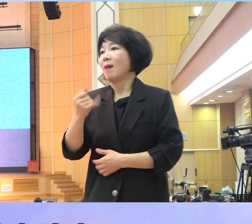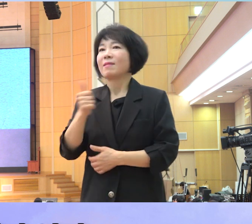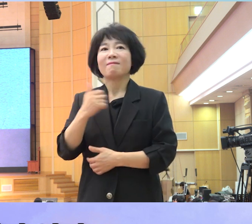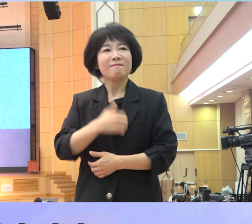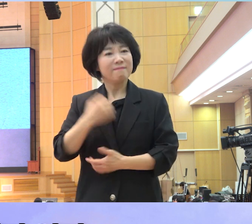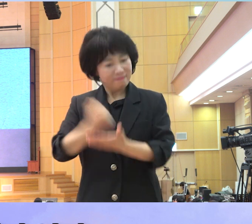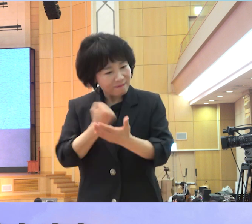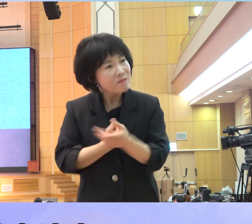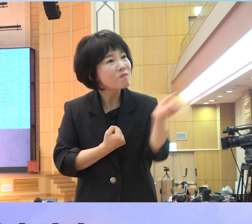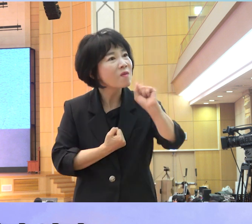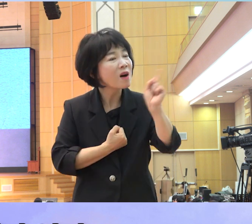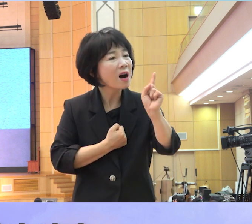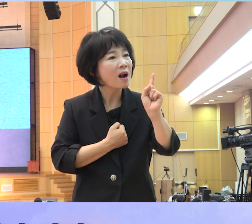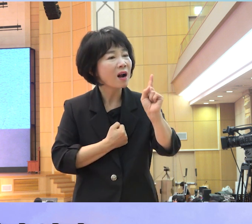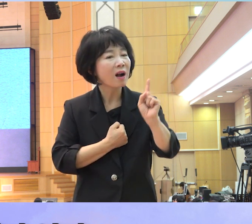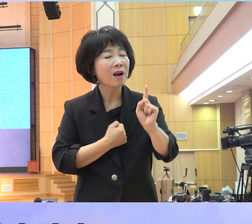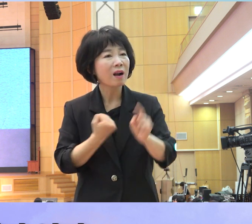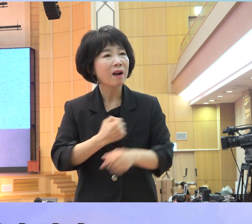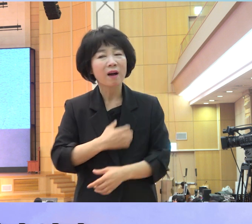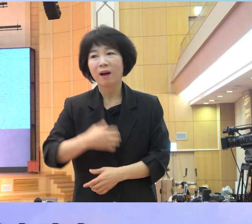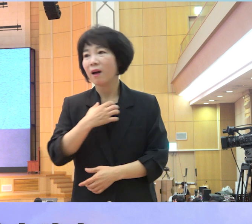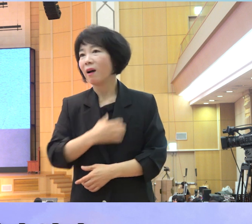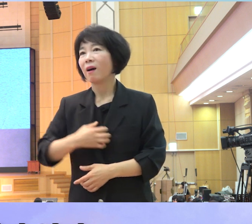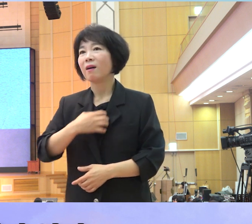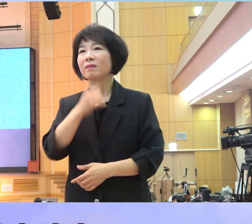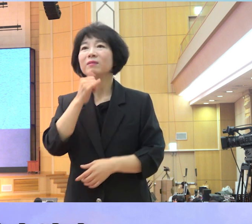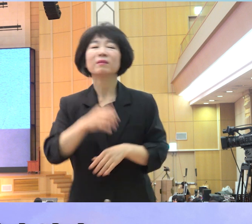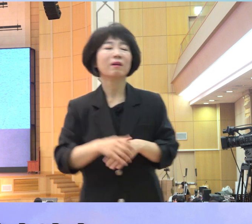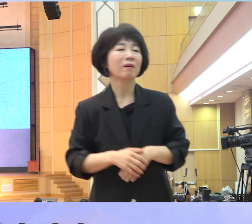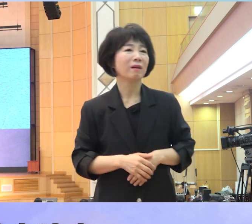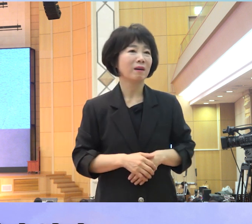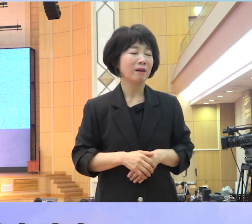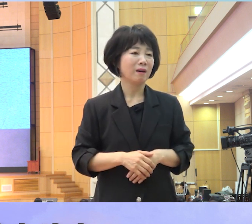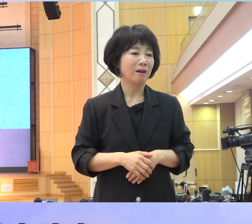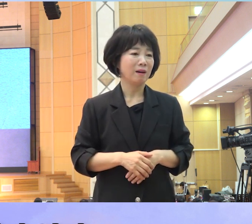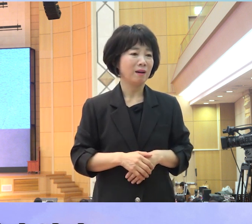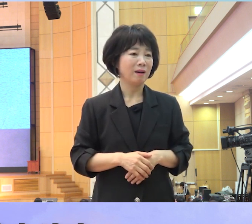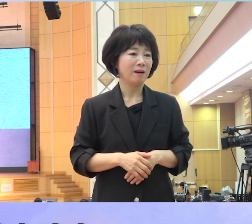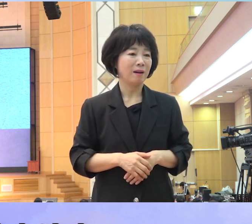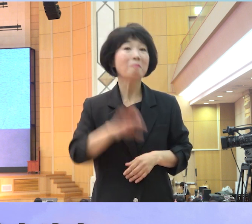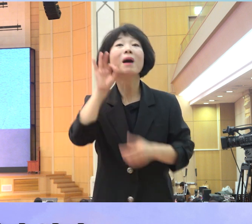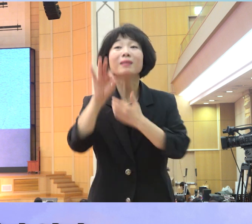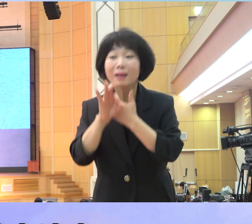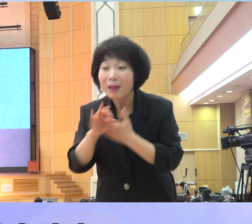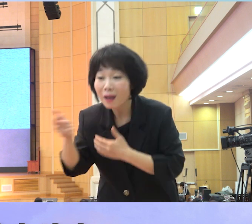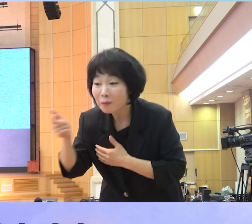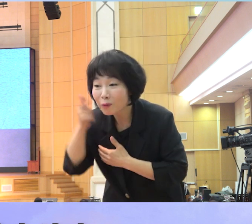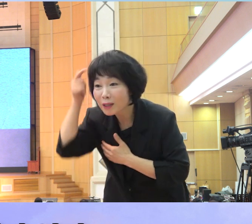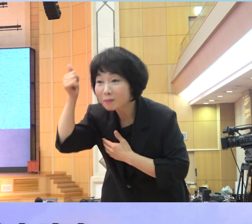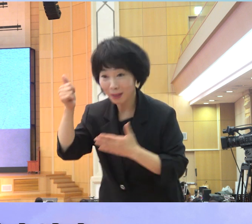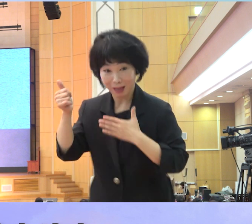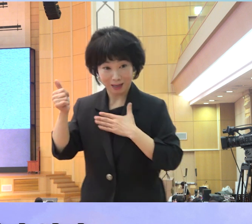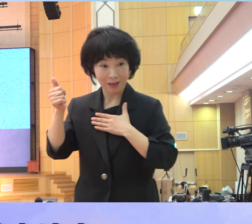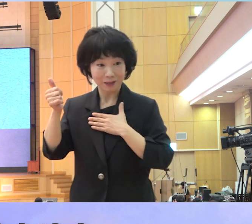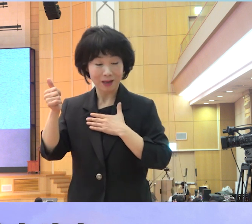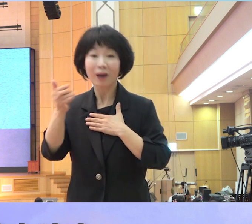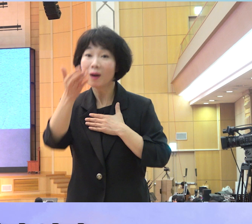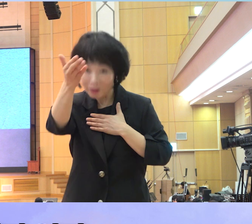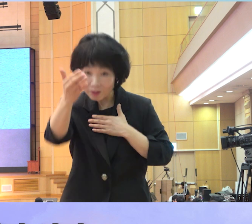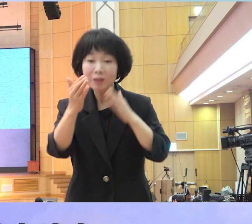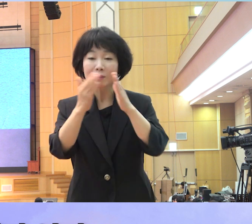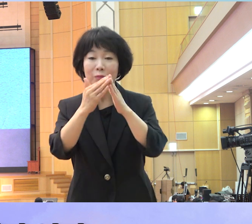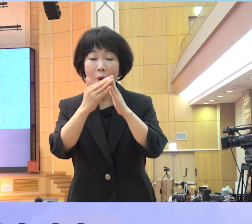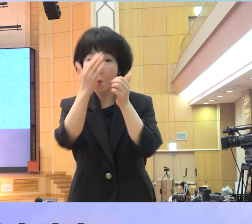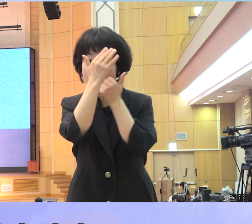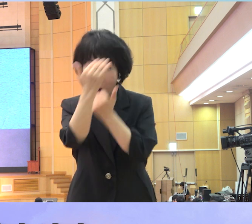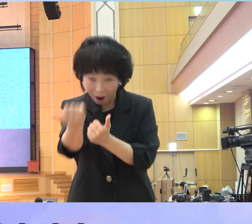여러분이 저를 불렀어요. 그 제가 막 가고 있는 과정에 같이 이제 가는 거예요.